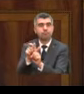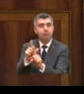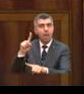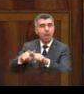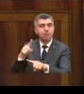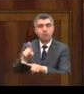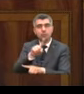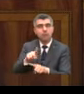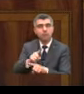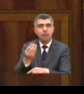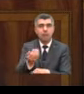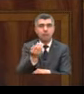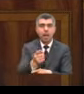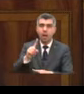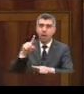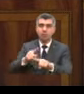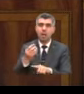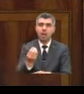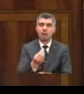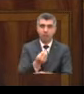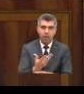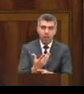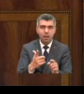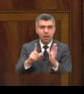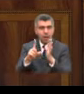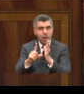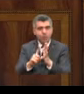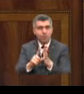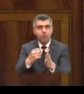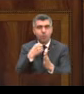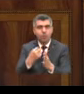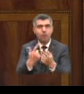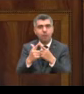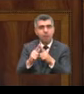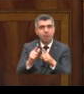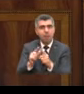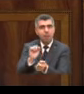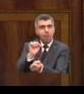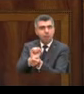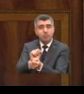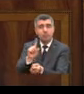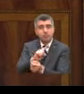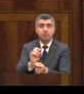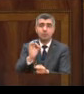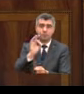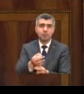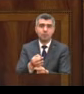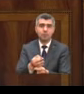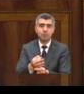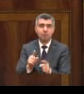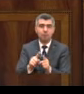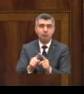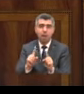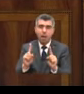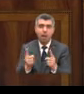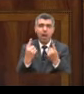التي ترفض استغلال الاطفال في التسول، اللي بالمناسبه القانون يجرم، بل تصل الى درجه الاتجار، الى جريمه الاتجار في البشر.